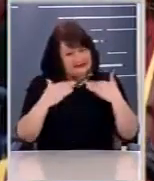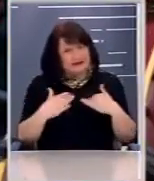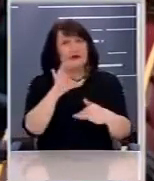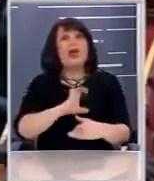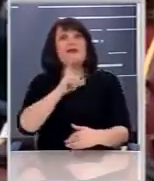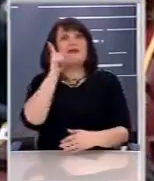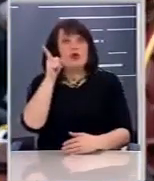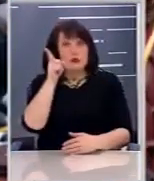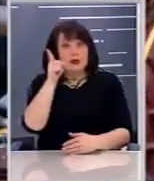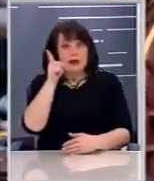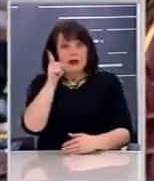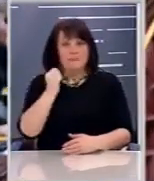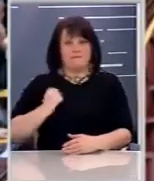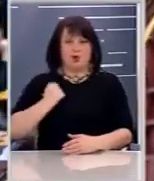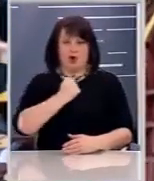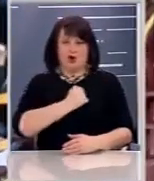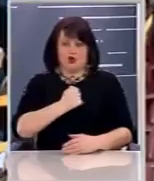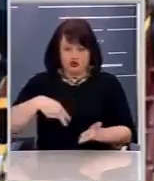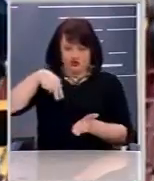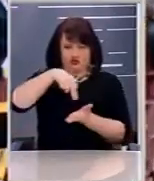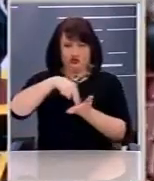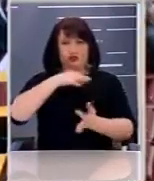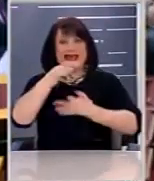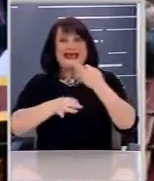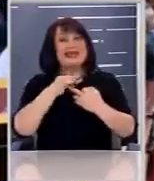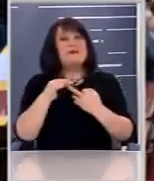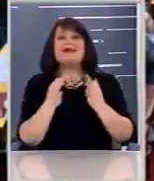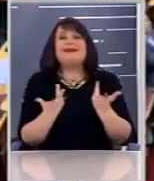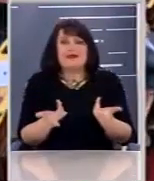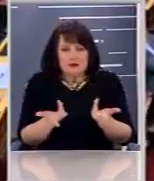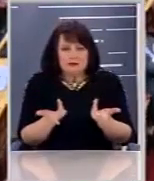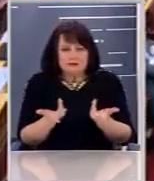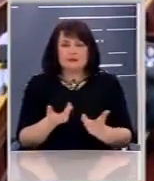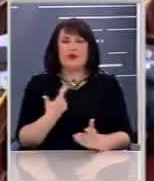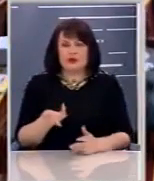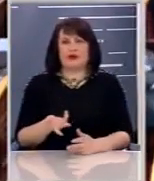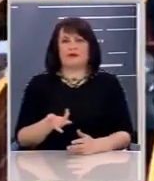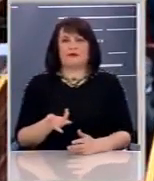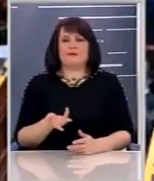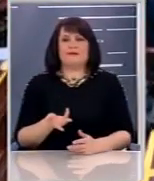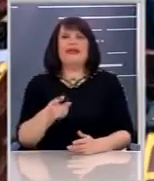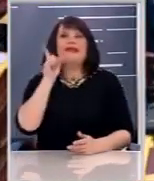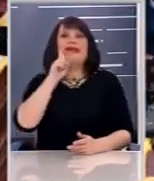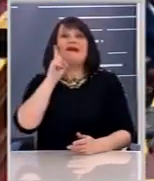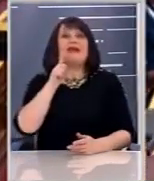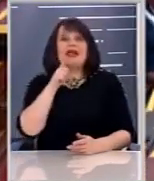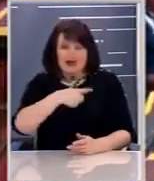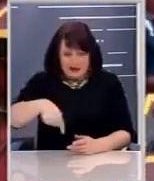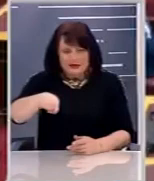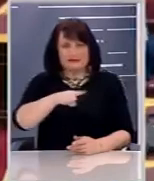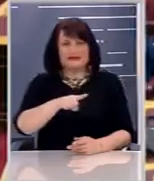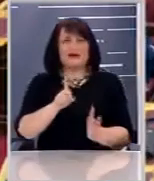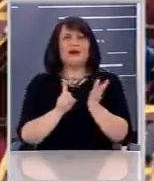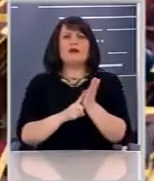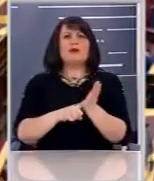Ευρωκοινοβούλιο πήρε το λόγο και ισχυρίστηκε ότι οι γυναίκες πρέπει